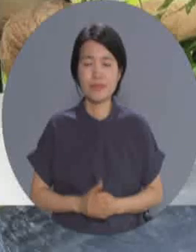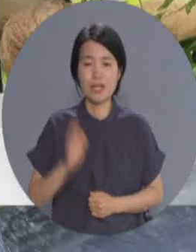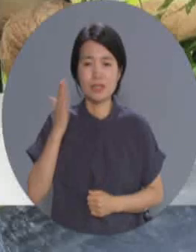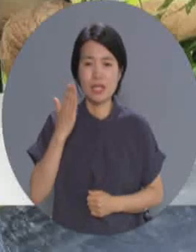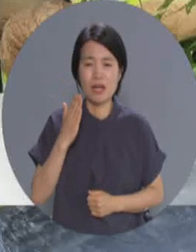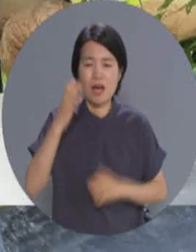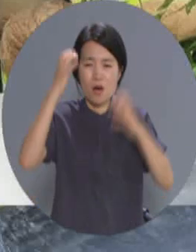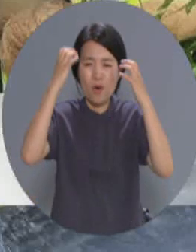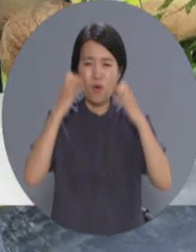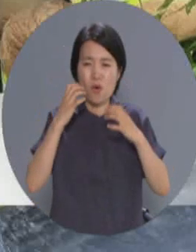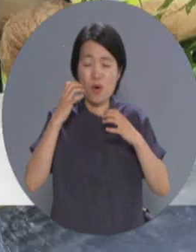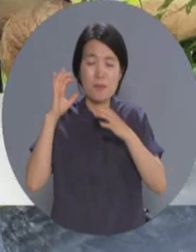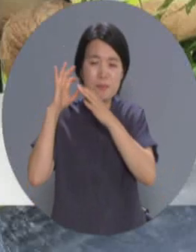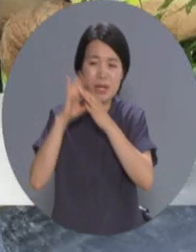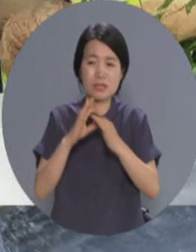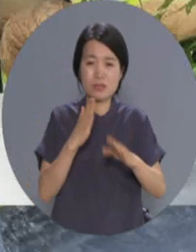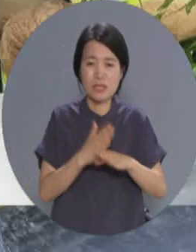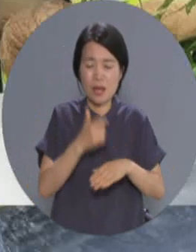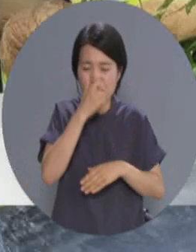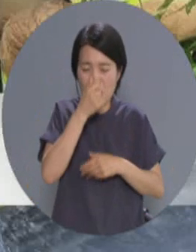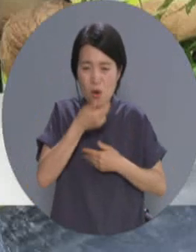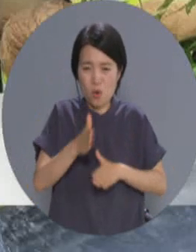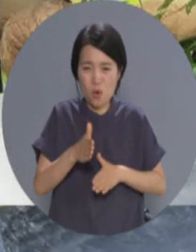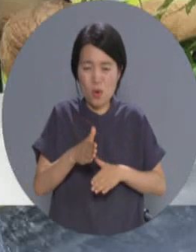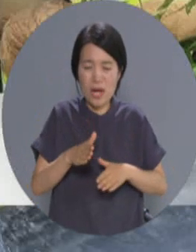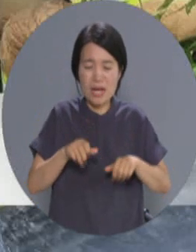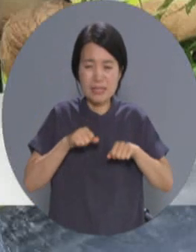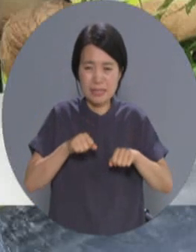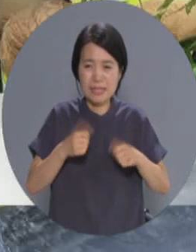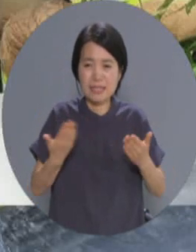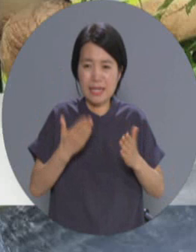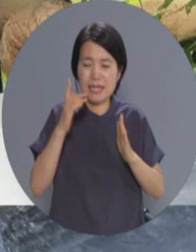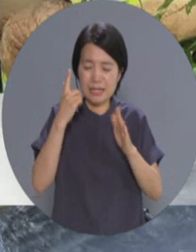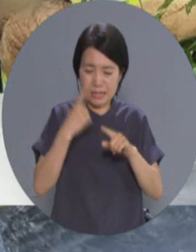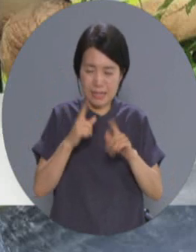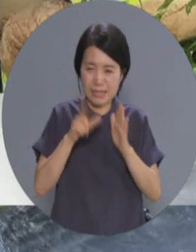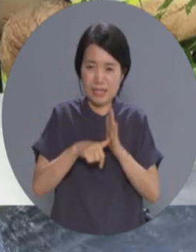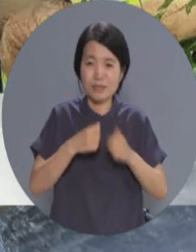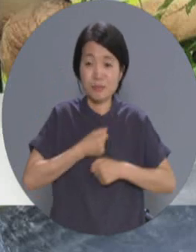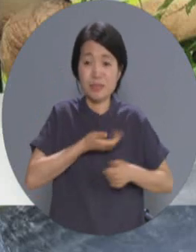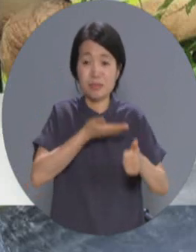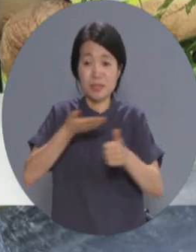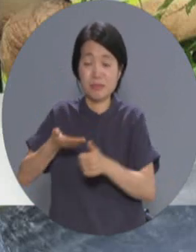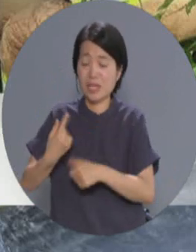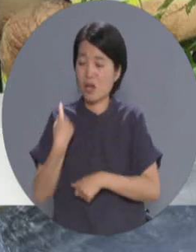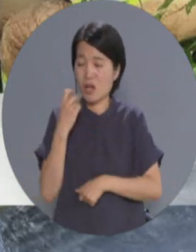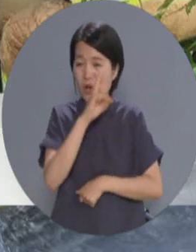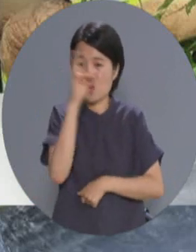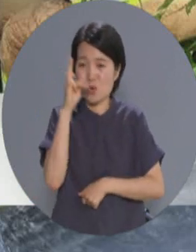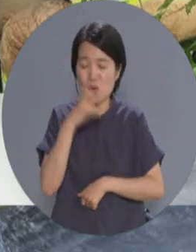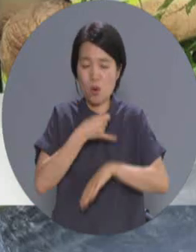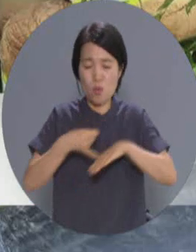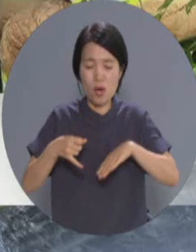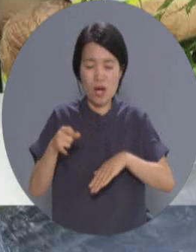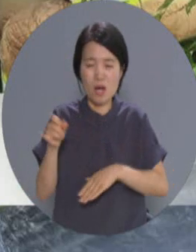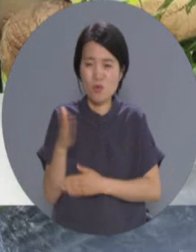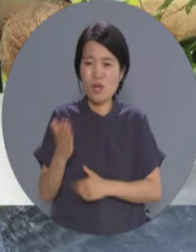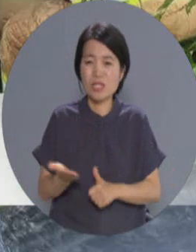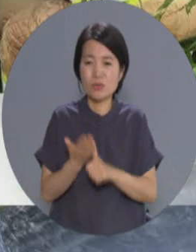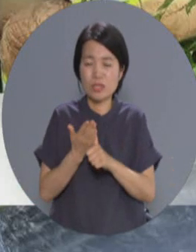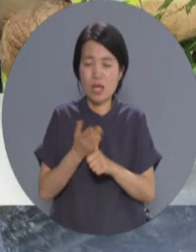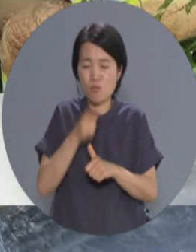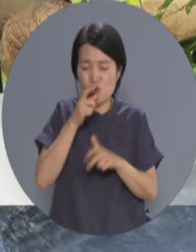최근 무더위가 이어지고 있는데요. 밀폐된 장소에서 작업하실 때 주의하셔야겠습니다. 어제 오후 완도의 한